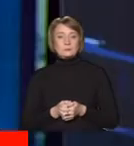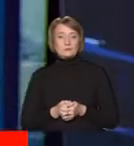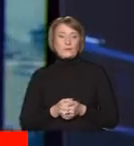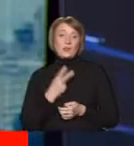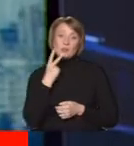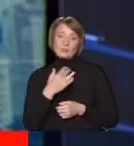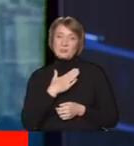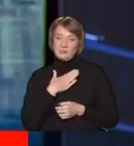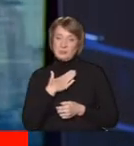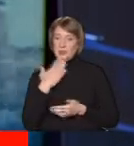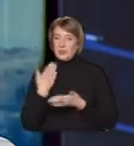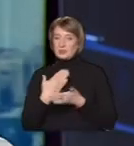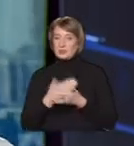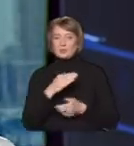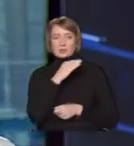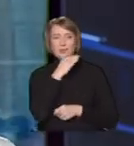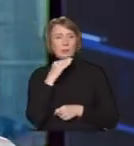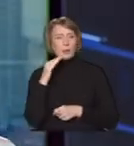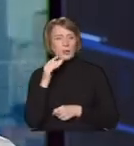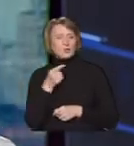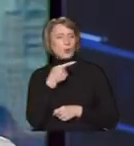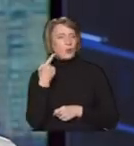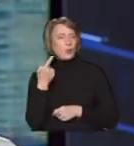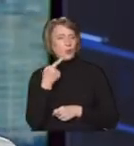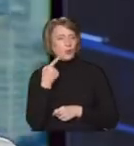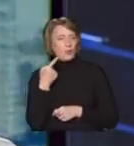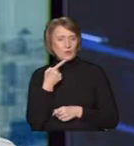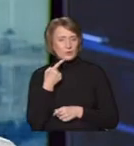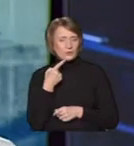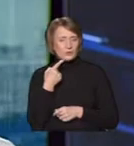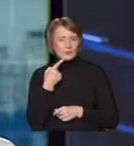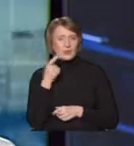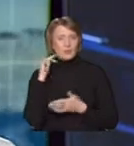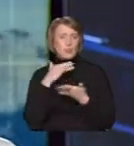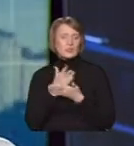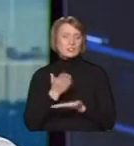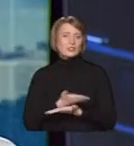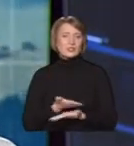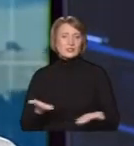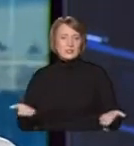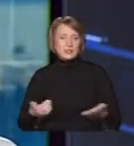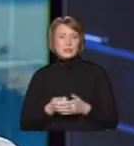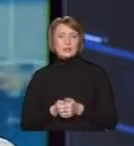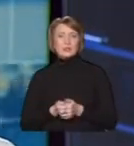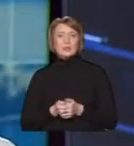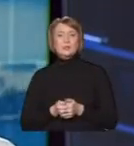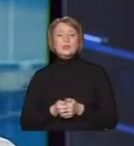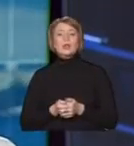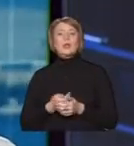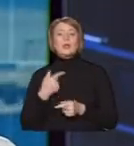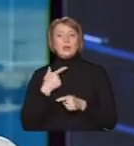Дивіться, мені здається, що багато тут вже говорили, що недосконала політична система, і я це